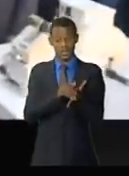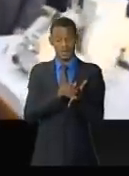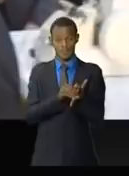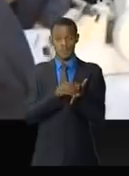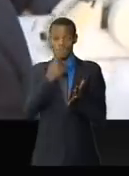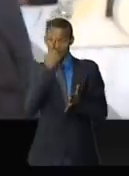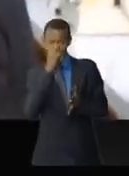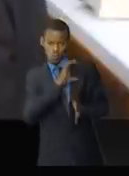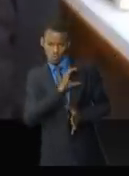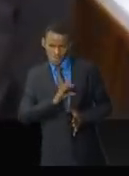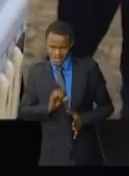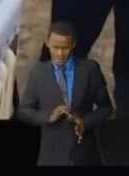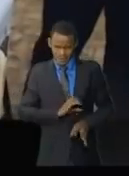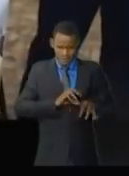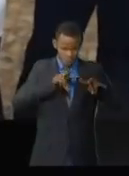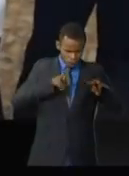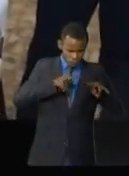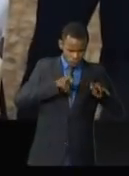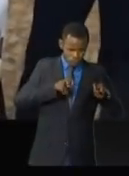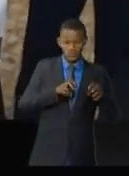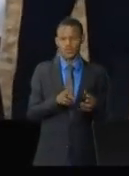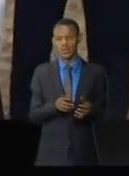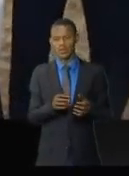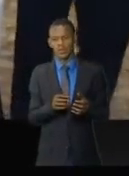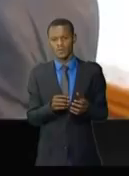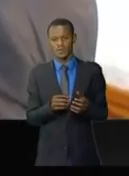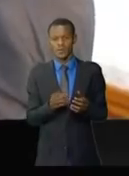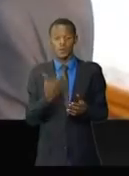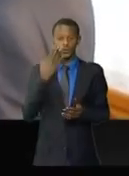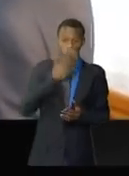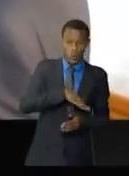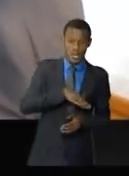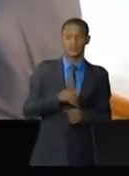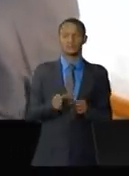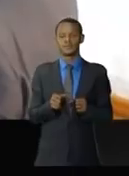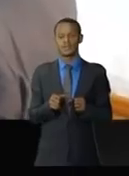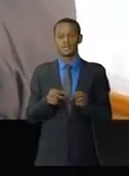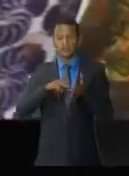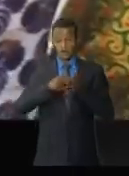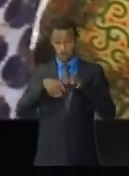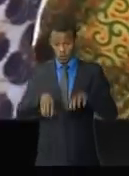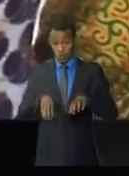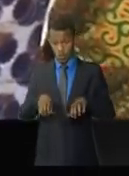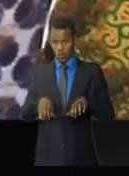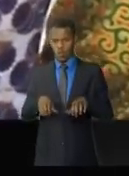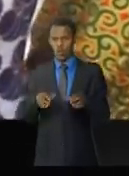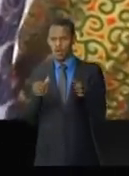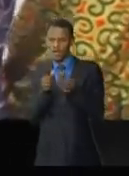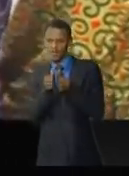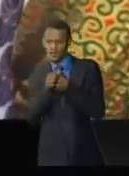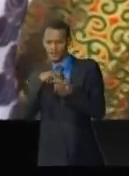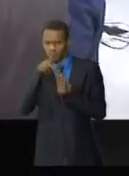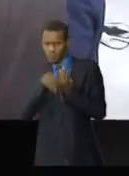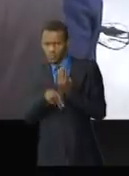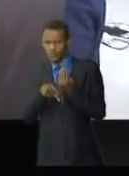ses laboratoires au sommet de l'avancée de la technologie médicale, la RDC s'engage dans une lutte féroce contre un mal silencieux